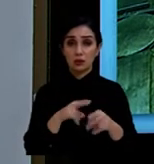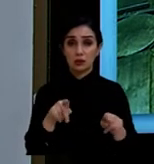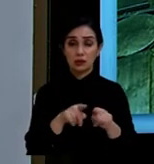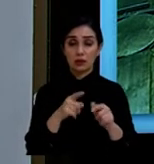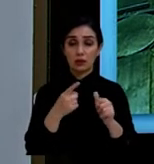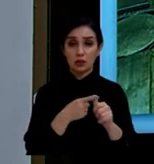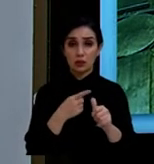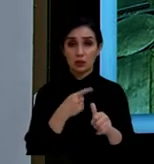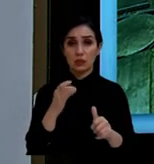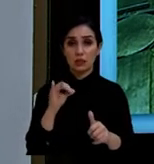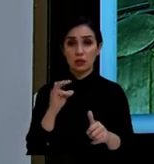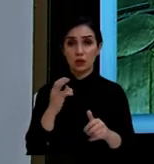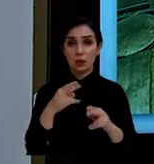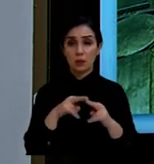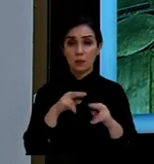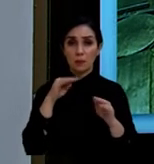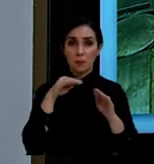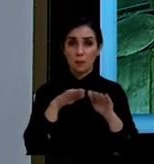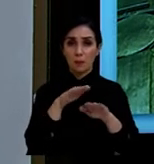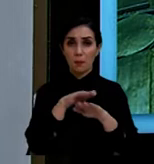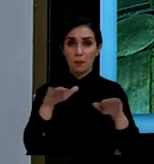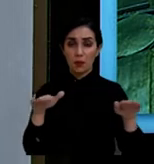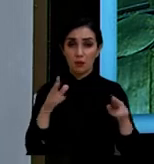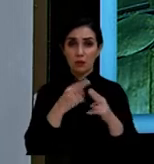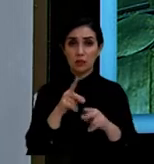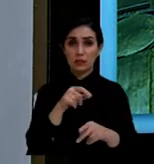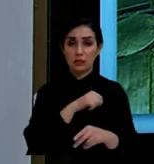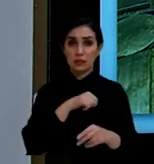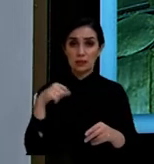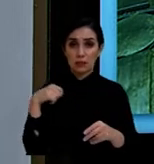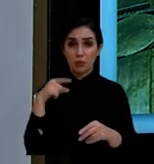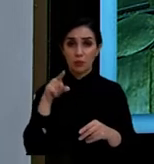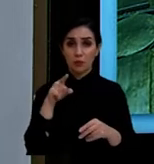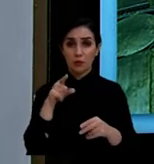так называемые свинцовые плиты, которые покрывают сам вот этот